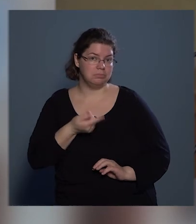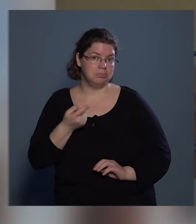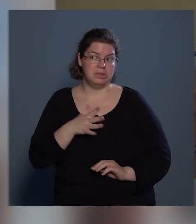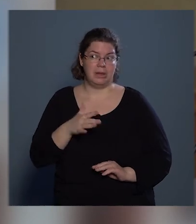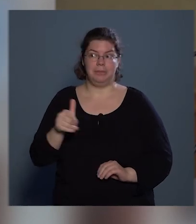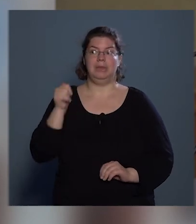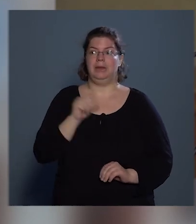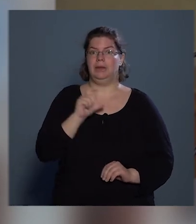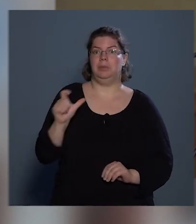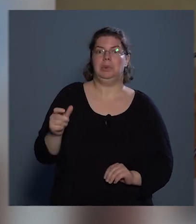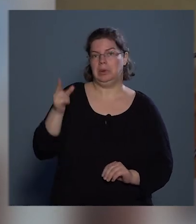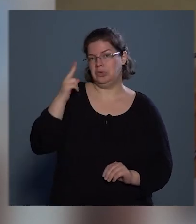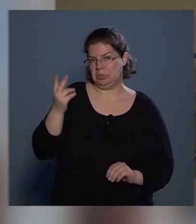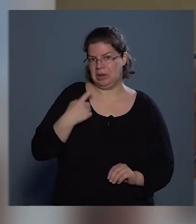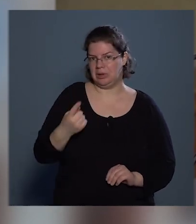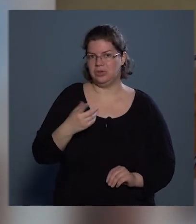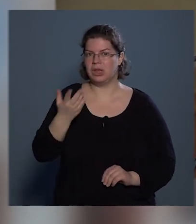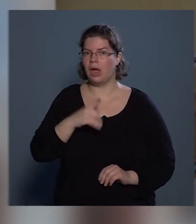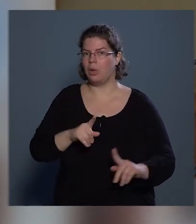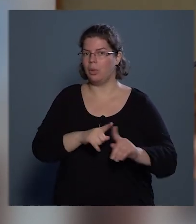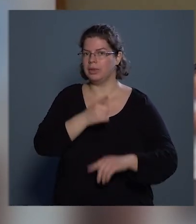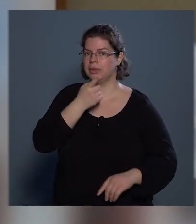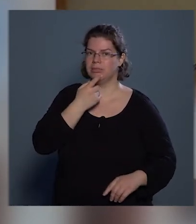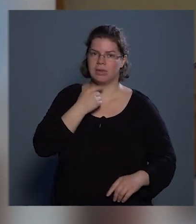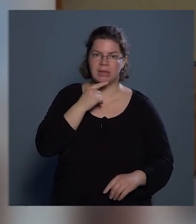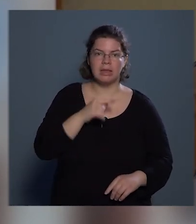óta ismerjük egymást, de ha úgy tetszik, bánom Miklós